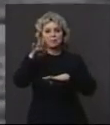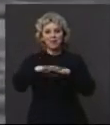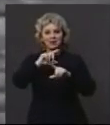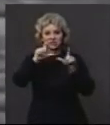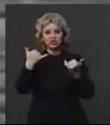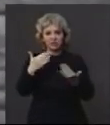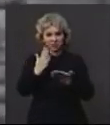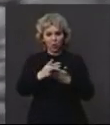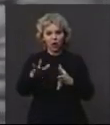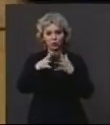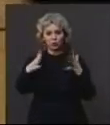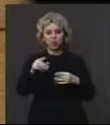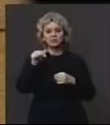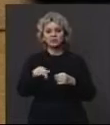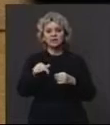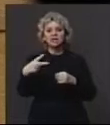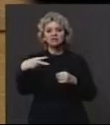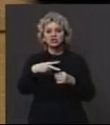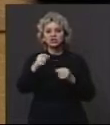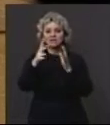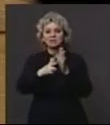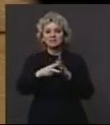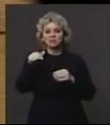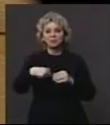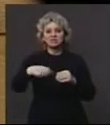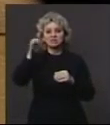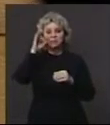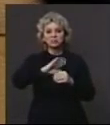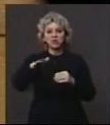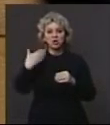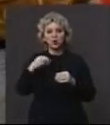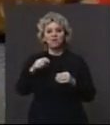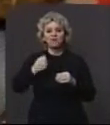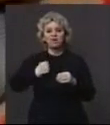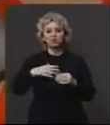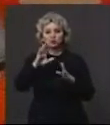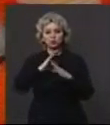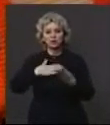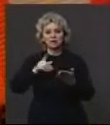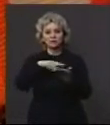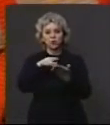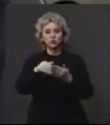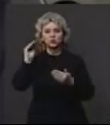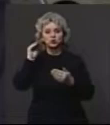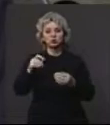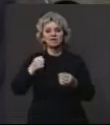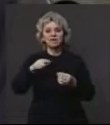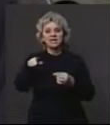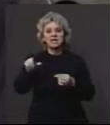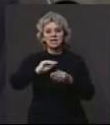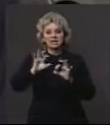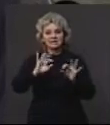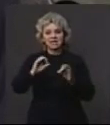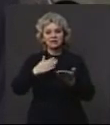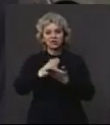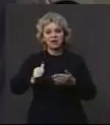сейчас довольно огромный. В 2018-м мы вспоминаем нелегкую военную судьбу нашего города, слушаем фронтовые рассказы ветеранов